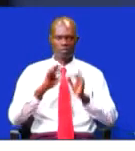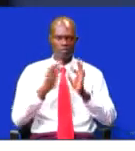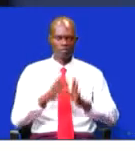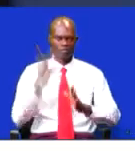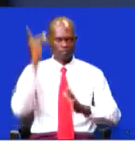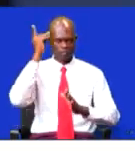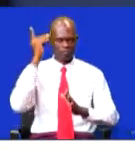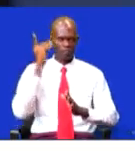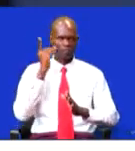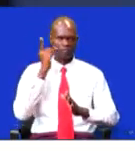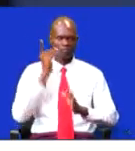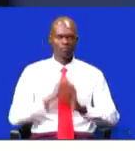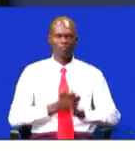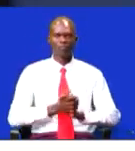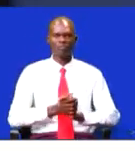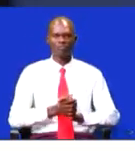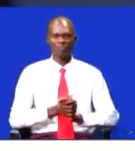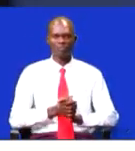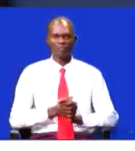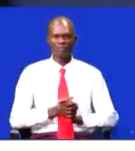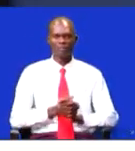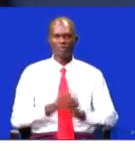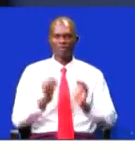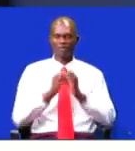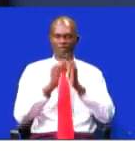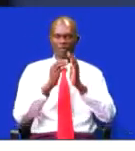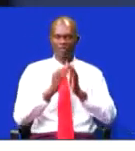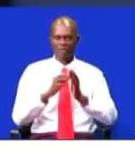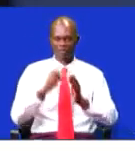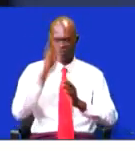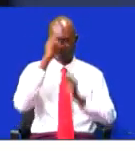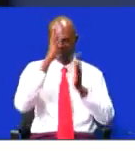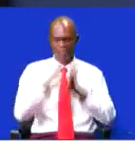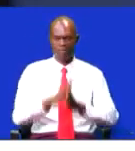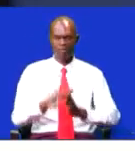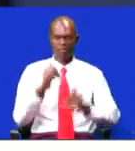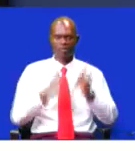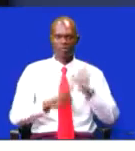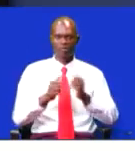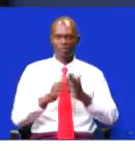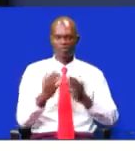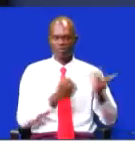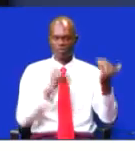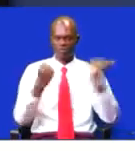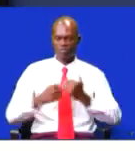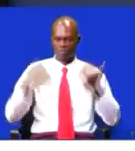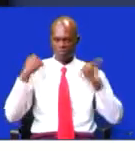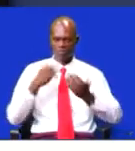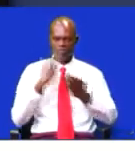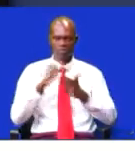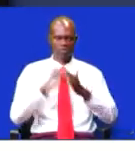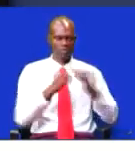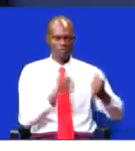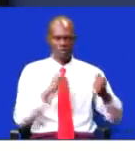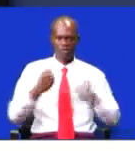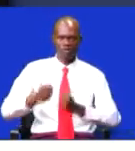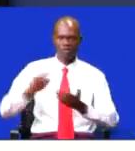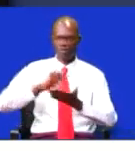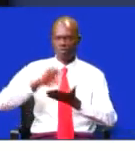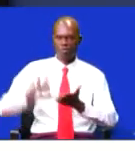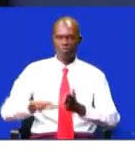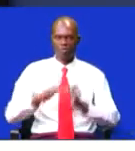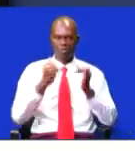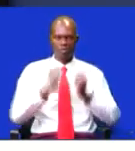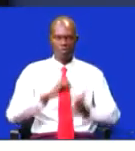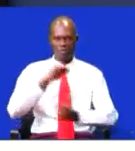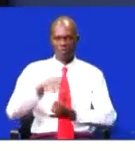na Davide Abila. Apisa mochung' ne rito ratiro mag nyithindo e sub county ma Homa Bay Town, migosi